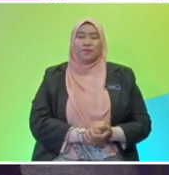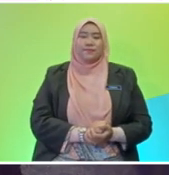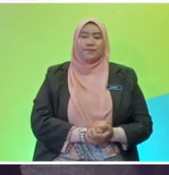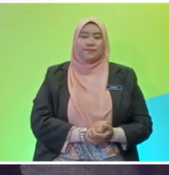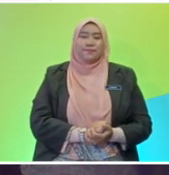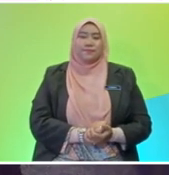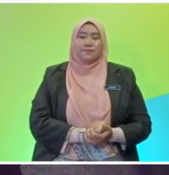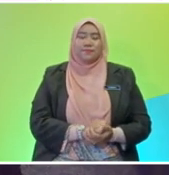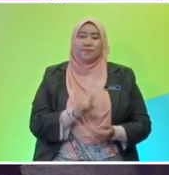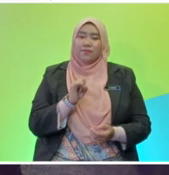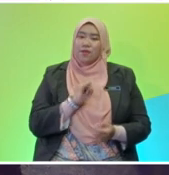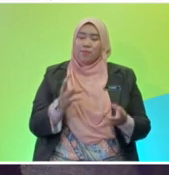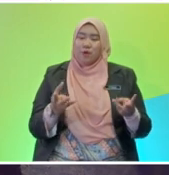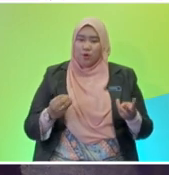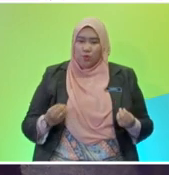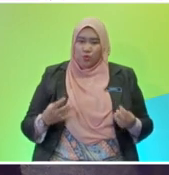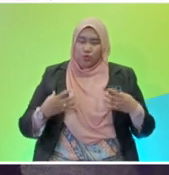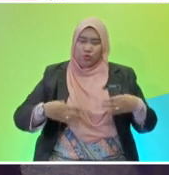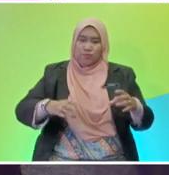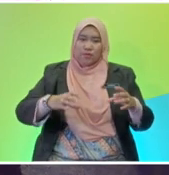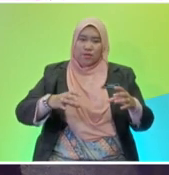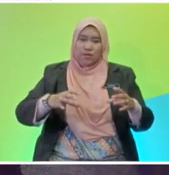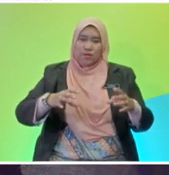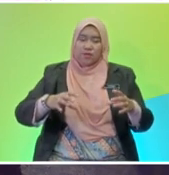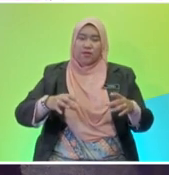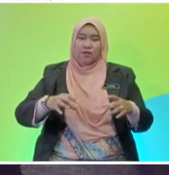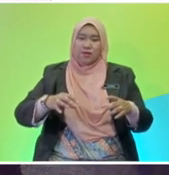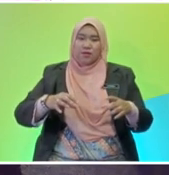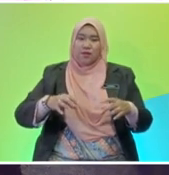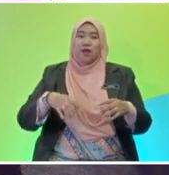Saya ingin cube yang ujung sekali Disini